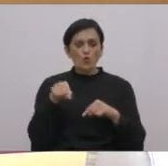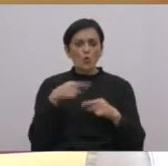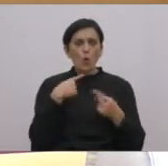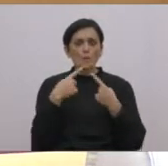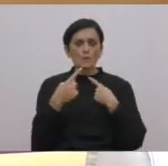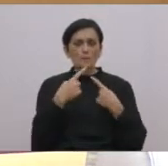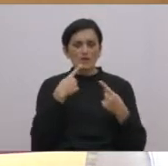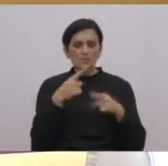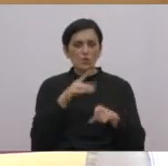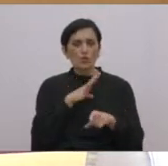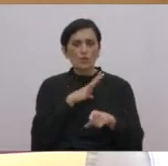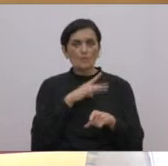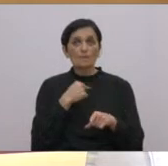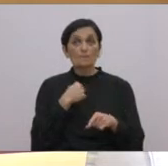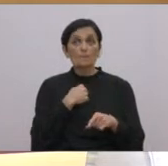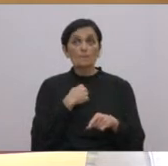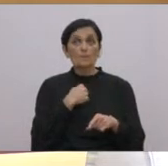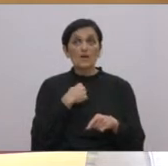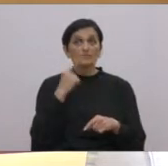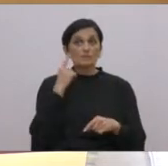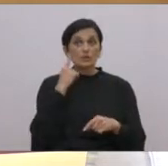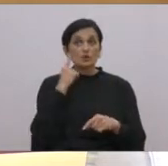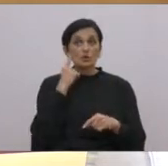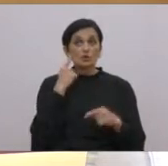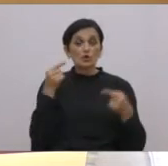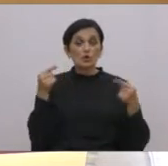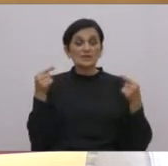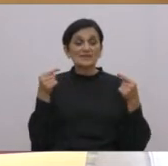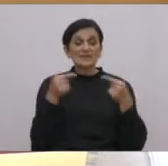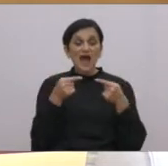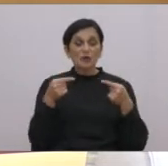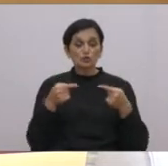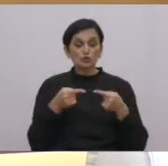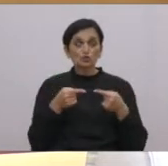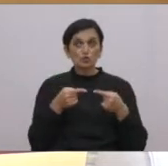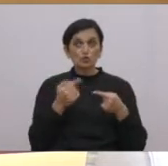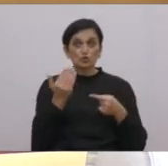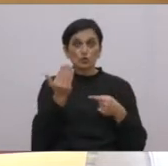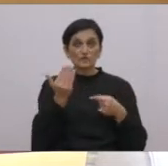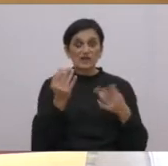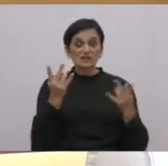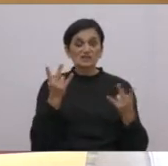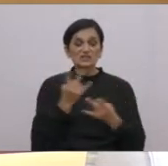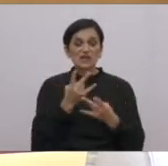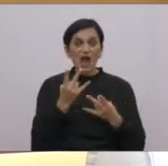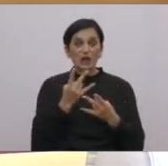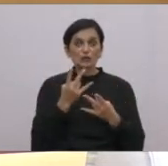მიმოხილვა და მე ვფიქრობ რომ დაზუსტებას ასე ვთქვა თქვენგან საჭიროებს.